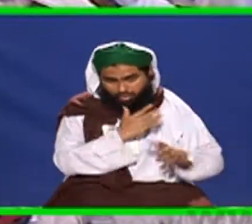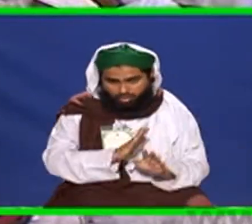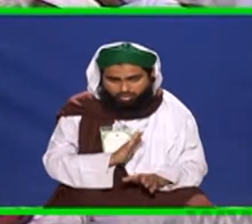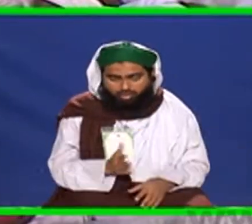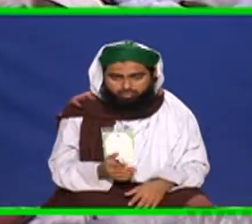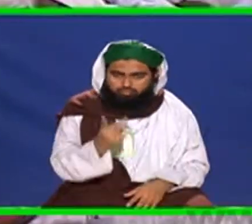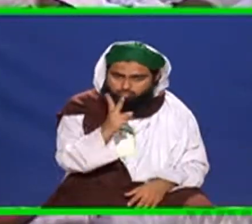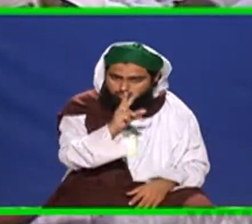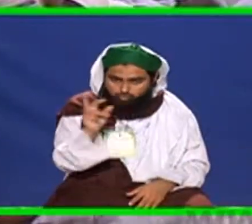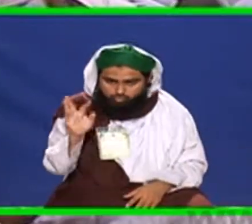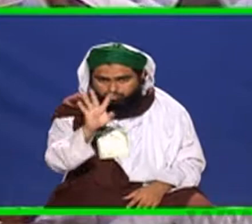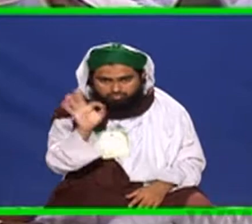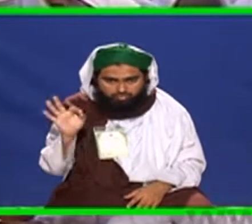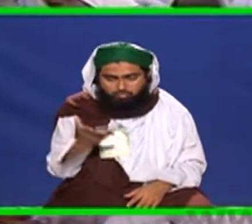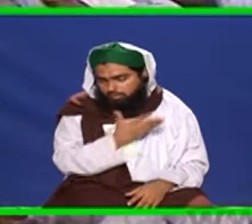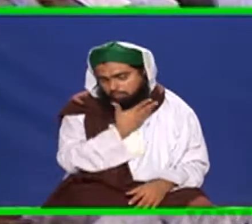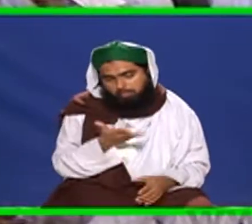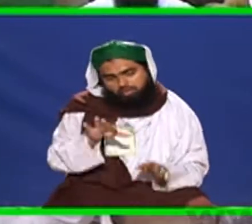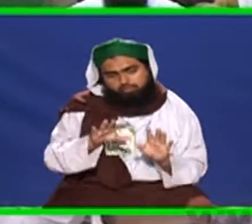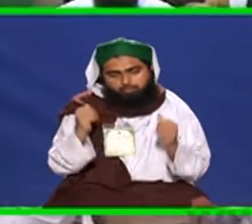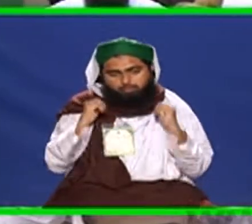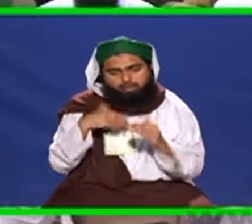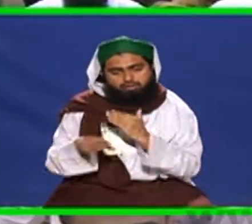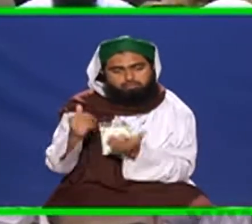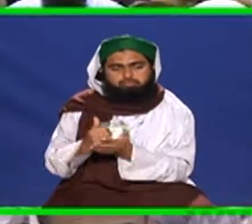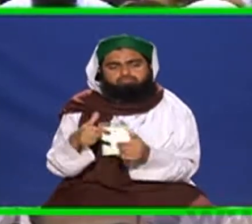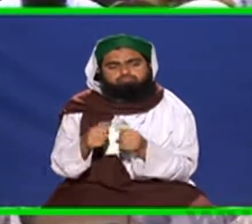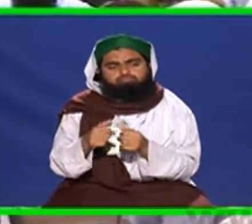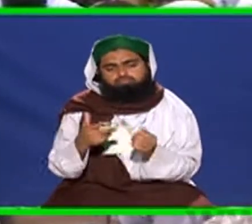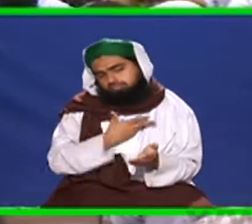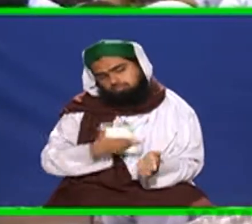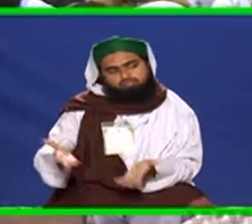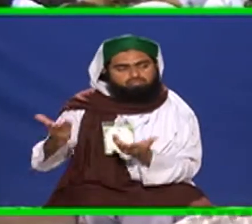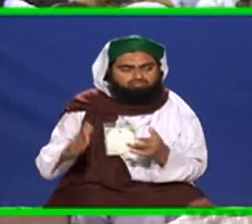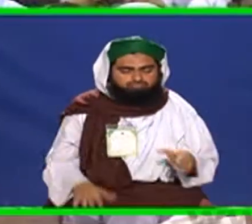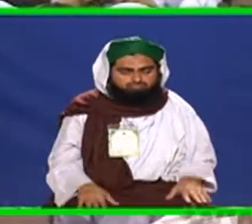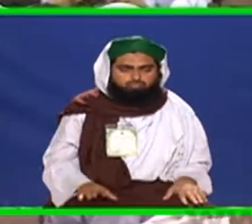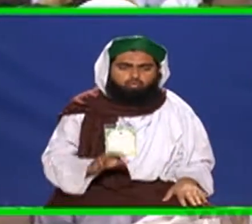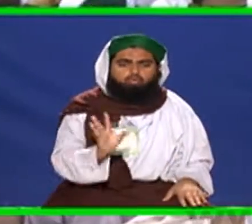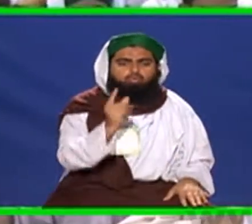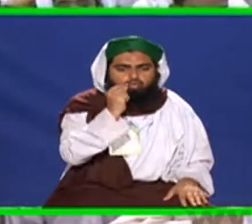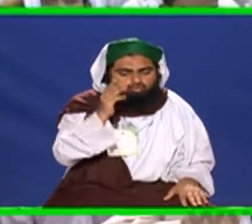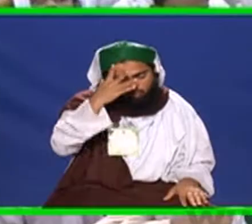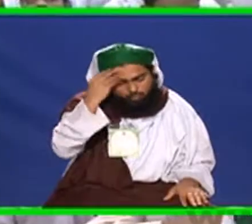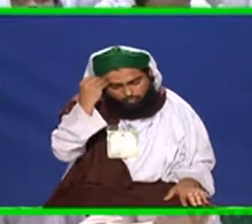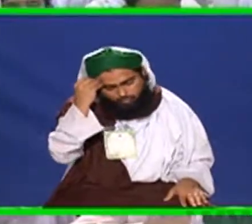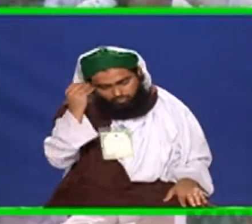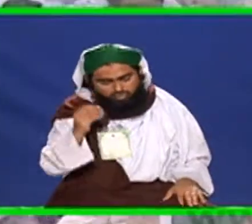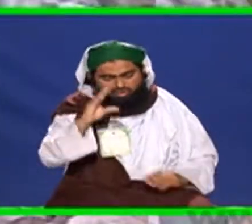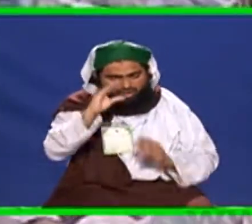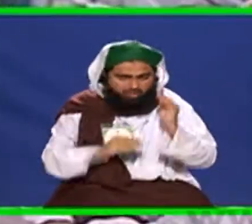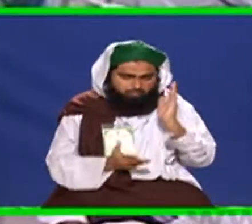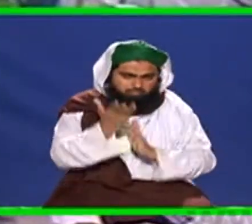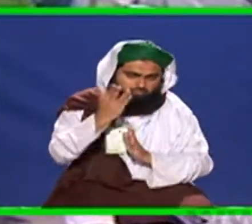کے بعد 7 بار صرف پڑھا کریں، کم زیادہ نہ کیا کریں. بھول کر اگر کم زیادہ ہو جائے تو اس کی کوئی بات نہیں، اس میں کوئی